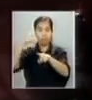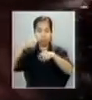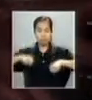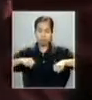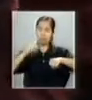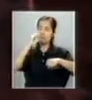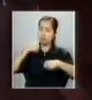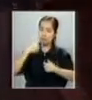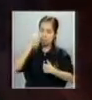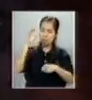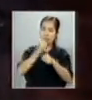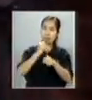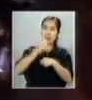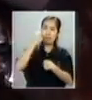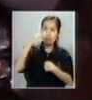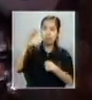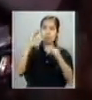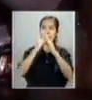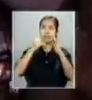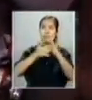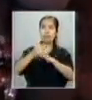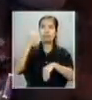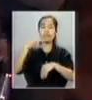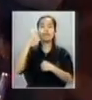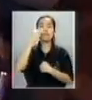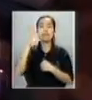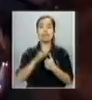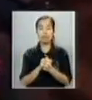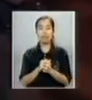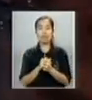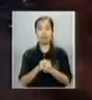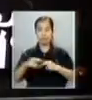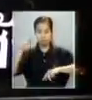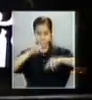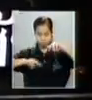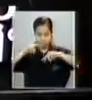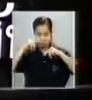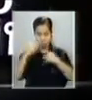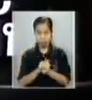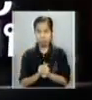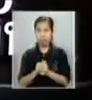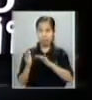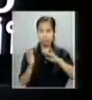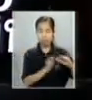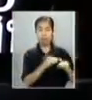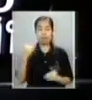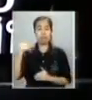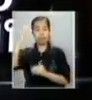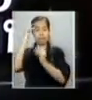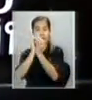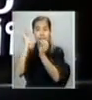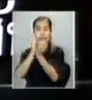นเดียวกันจึงเข้าที่พักไม่ทันเวลาประกาศเคอร์ฟิวขณะเดียวกันตำรวจนครบาลมักกะสันควบคุมชายค